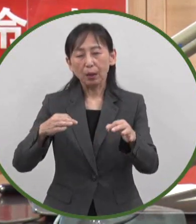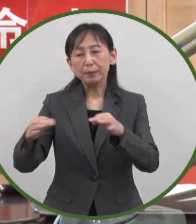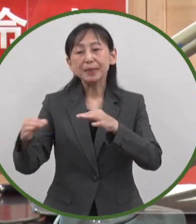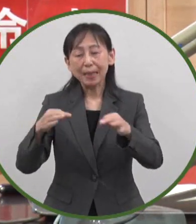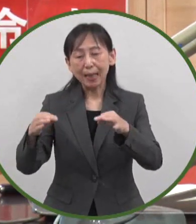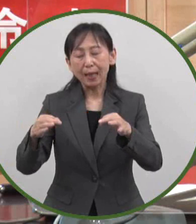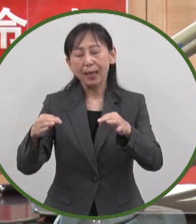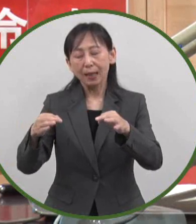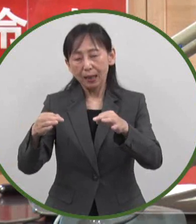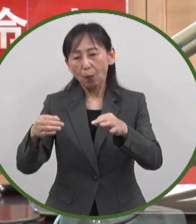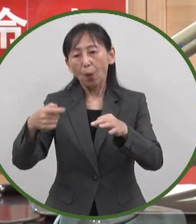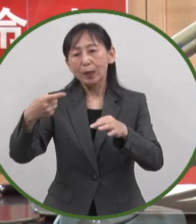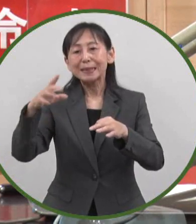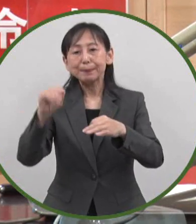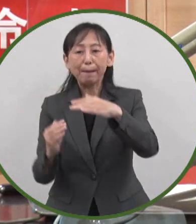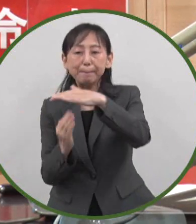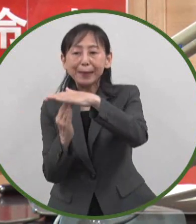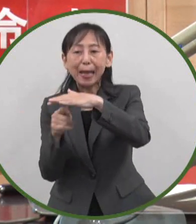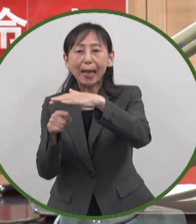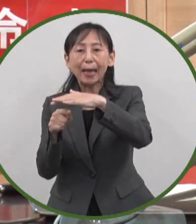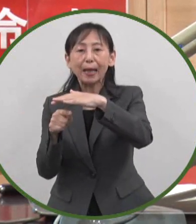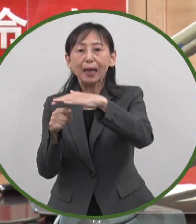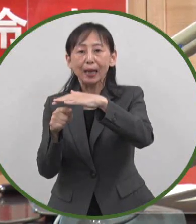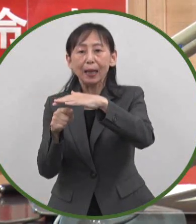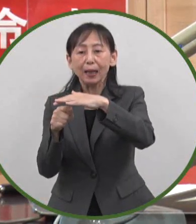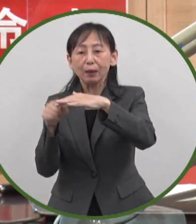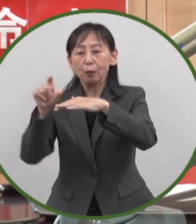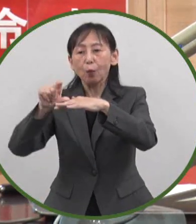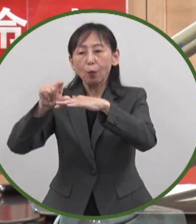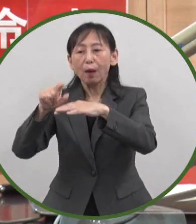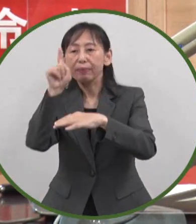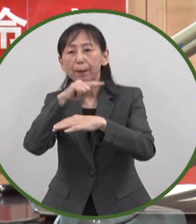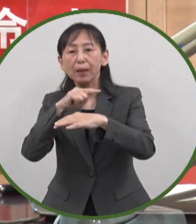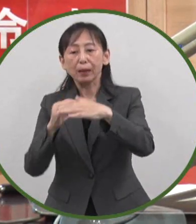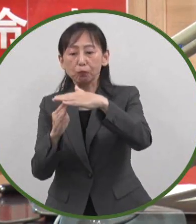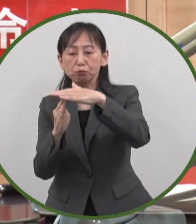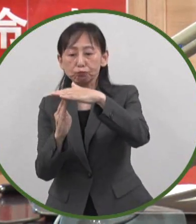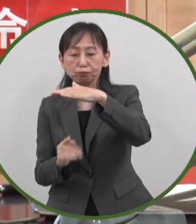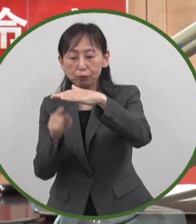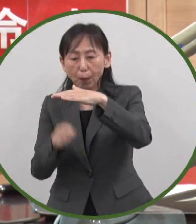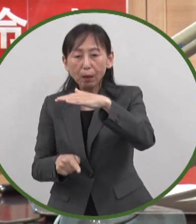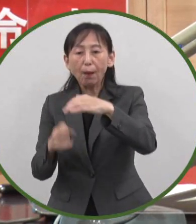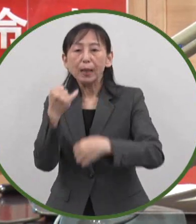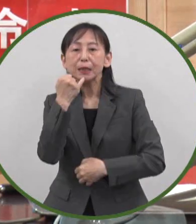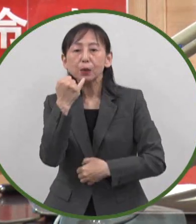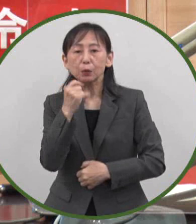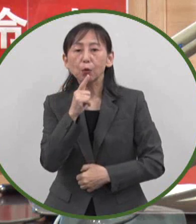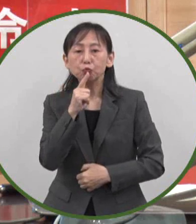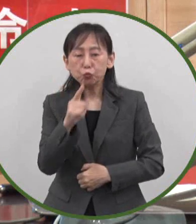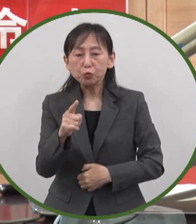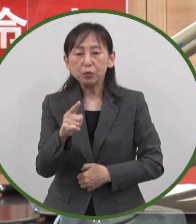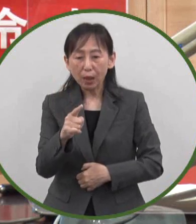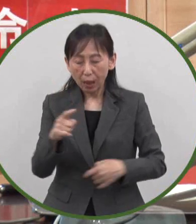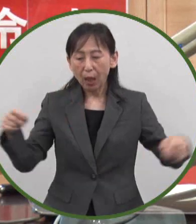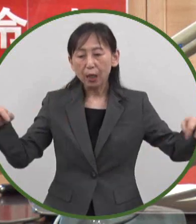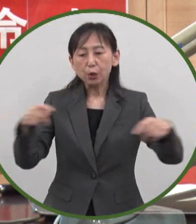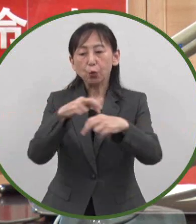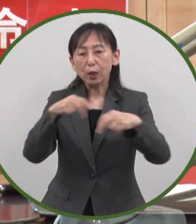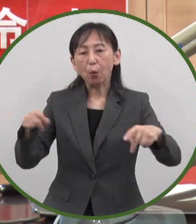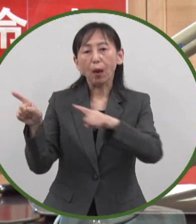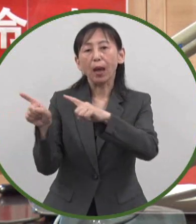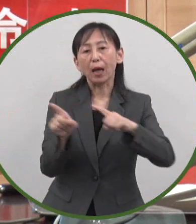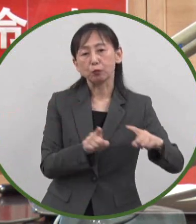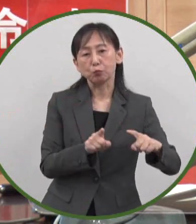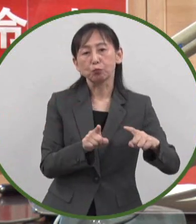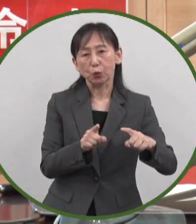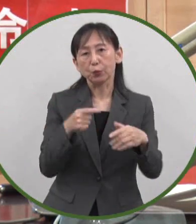るということが、まあ、当初の目的でありますので、その当初の目的に沿った形で、設定を修正を